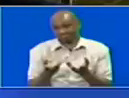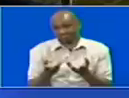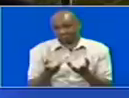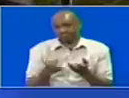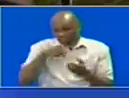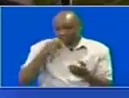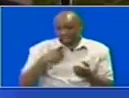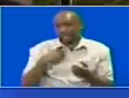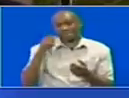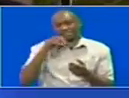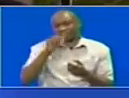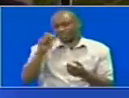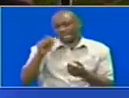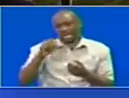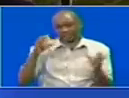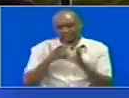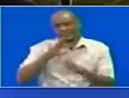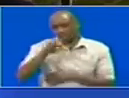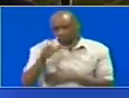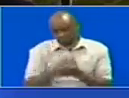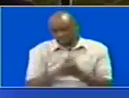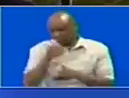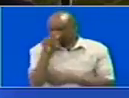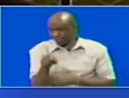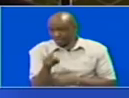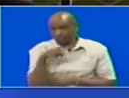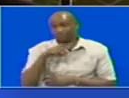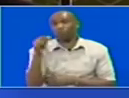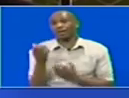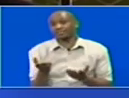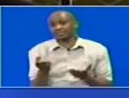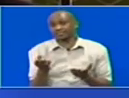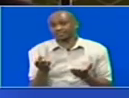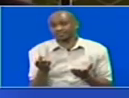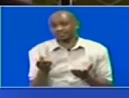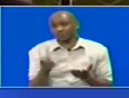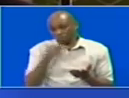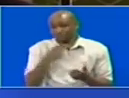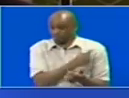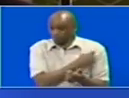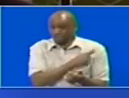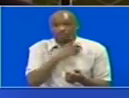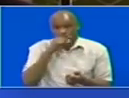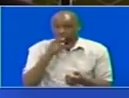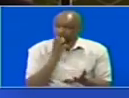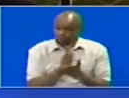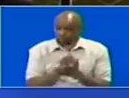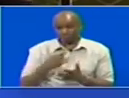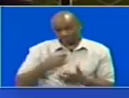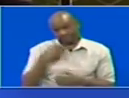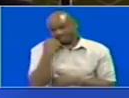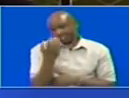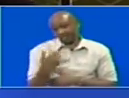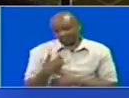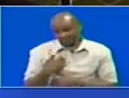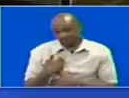Samia sub-county. So, akaenda kwa daktari akamwambia kwa nasa akamwambia, yeye ni